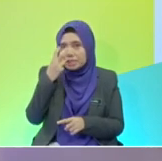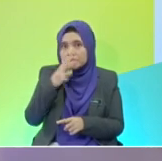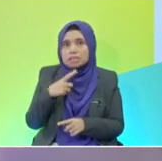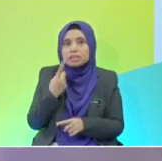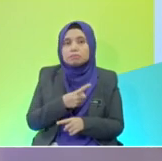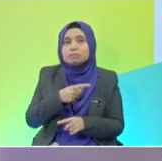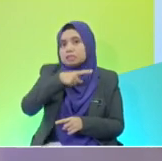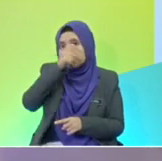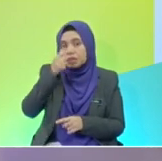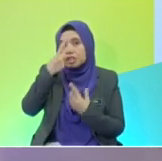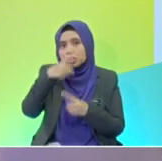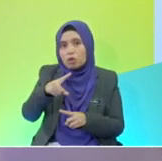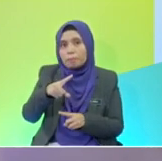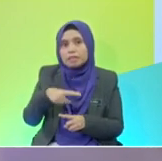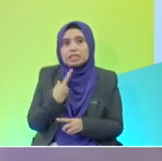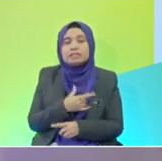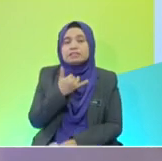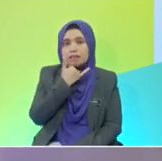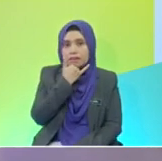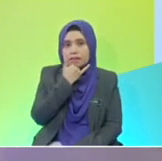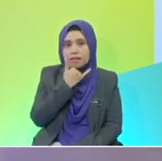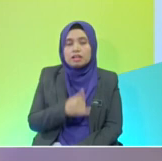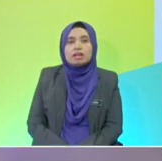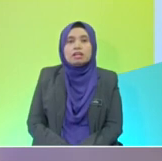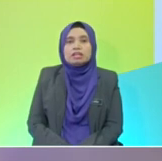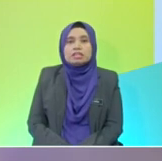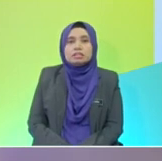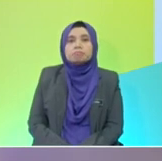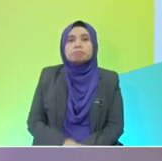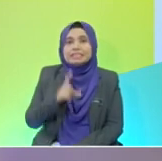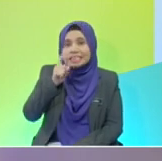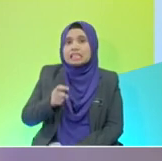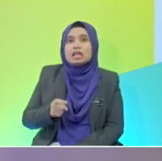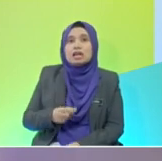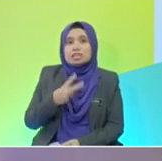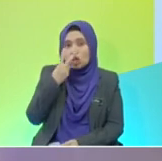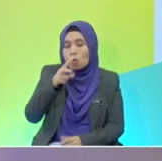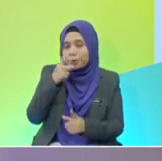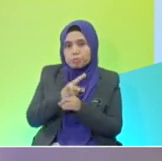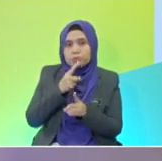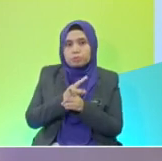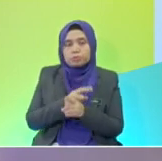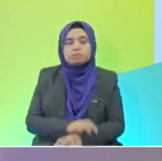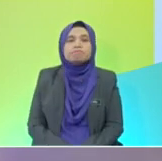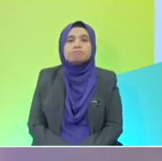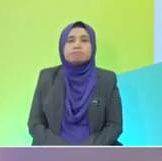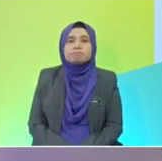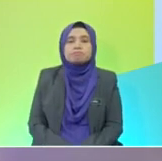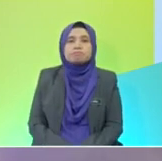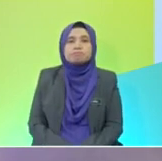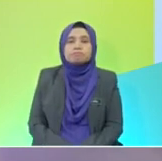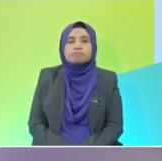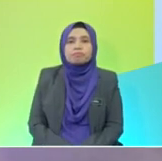menyebabkan jawaban kita tuh Jadi salah jadi murid-murid berubah hati-hati dengan pernyataan seterusnya Oke sip